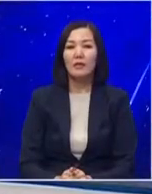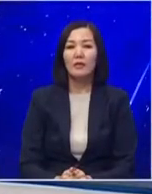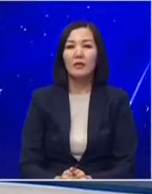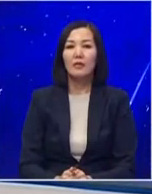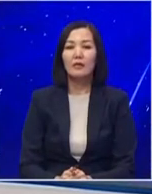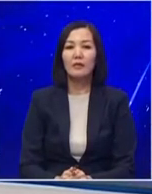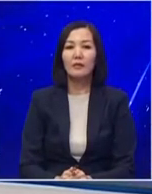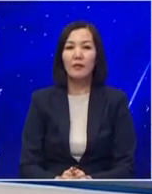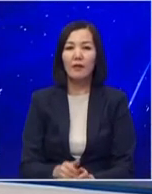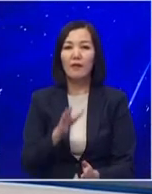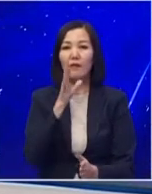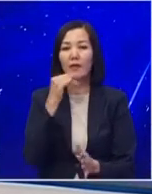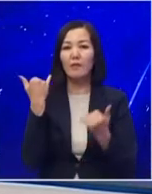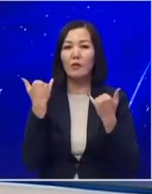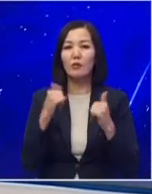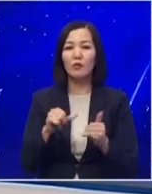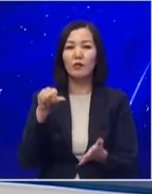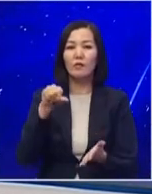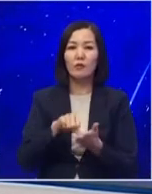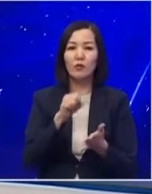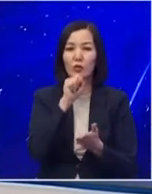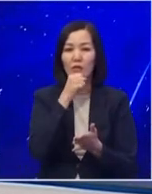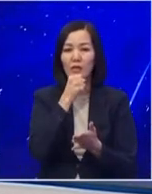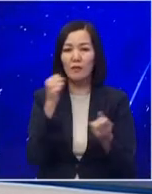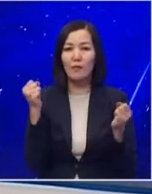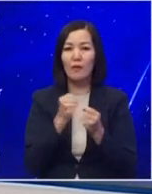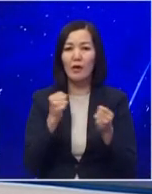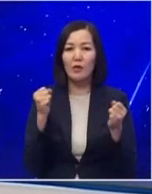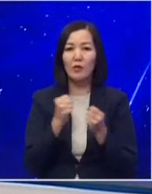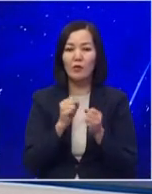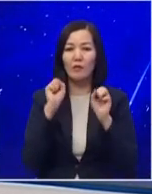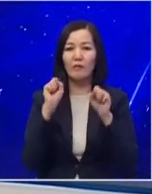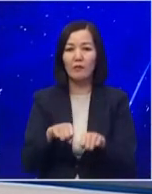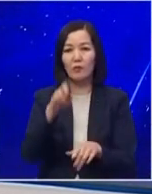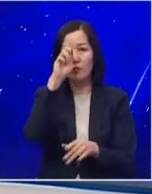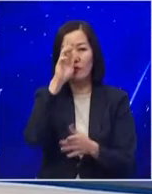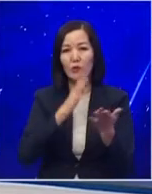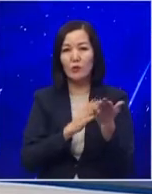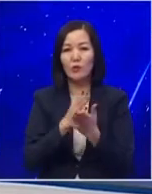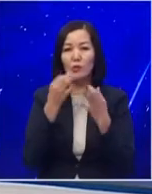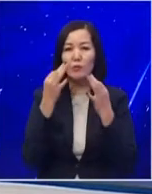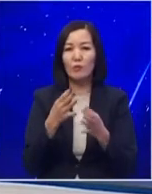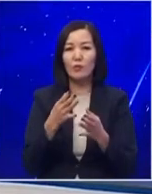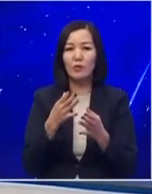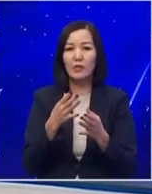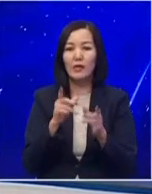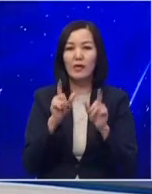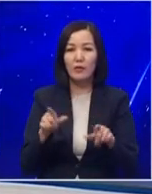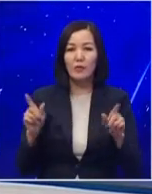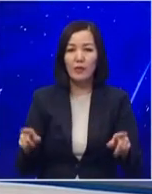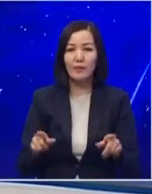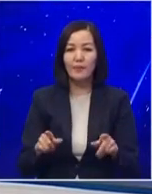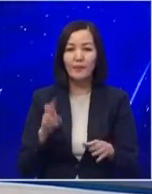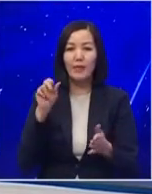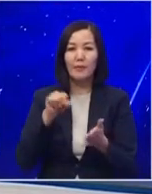время чудес выступить в роли дедов морозов выпала возможность государственным служащим и просто неравнодушным гражданам